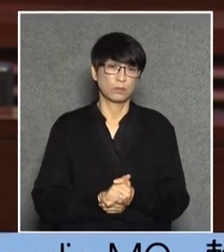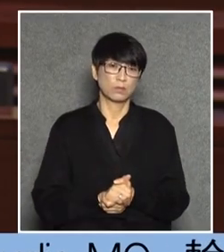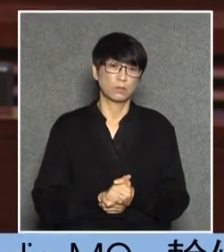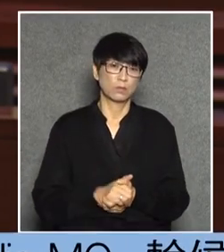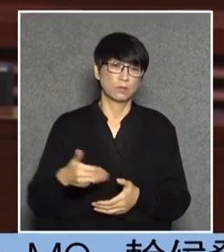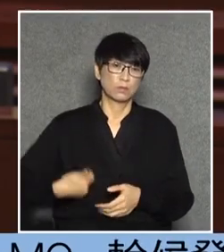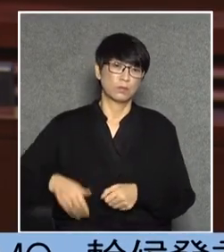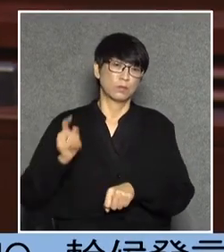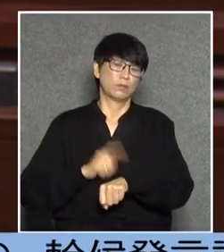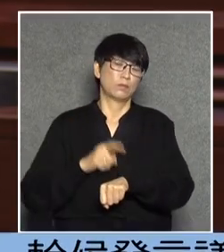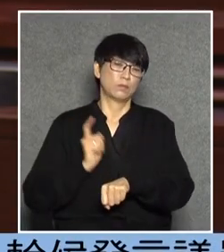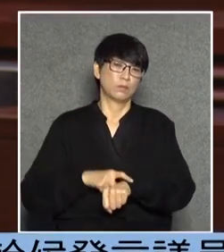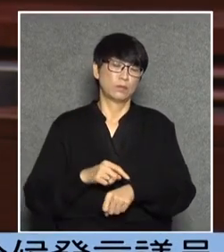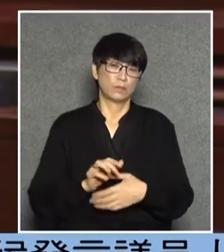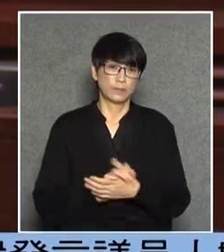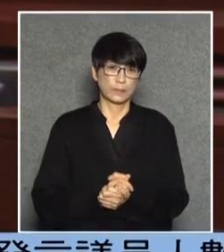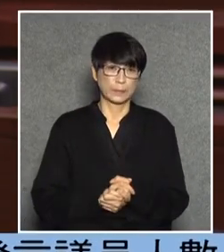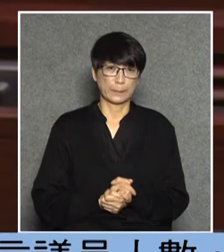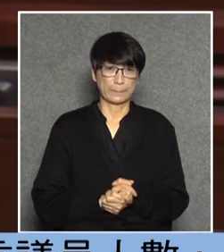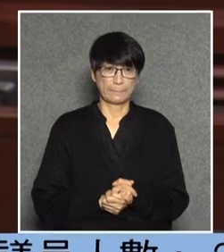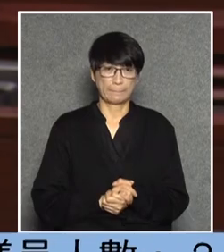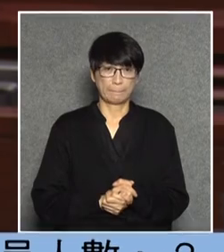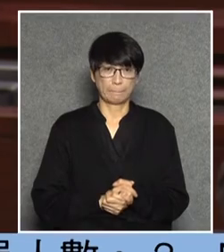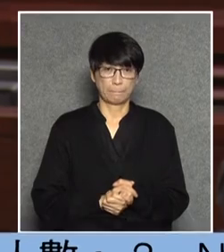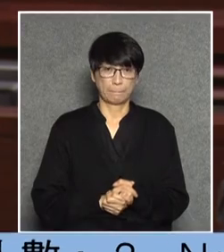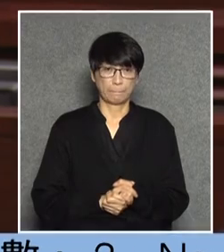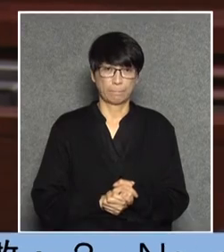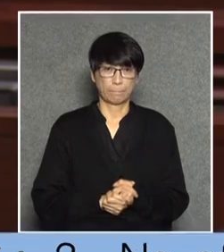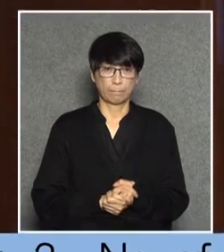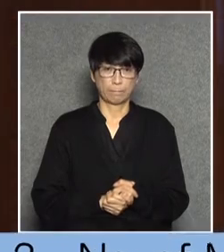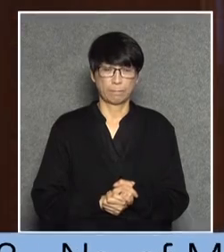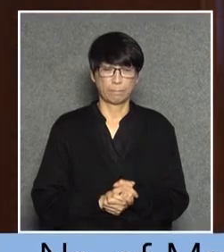嘥時間。所以主席，唔講算數。